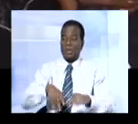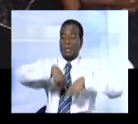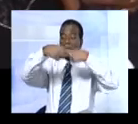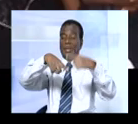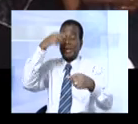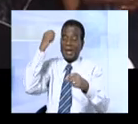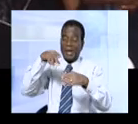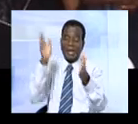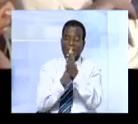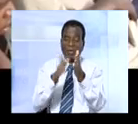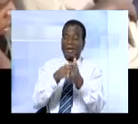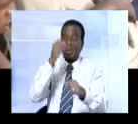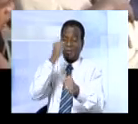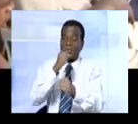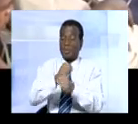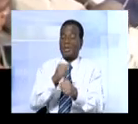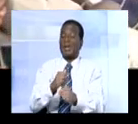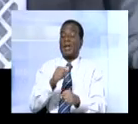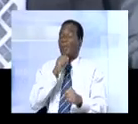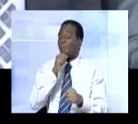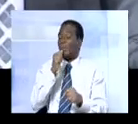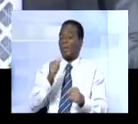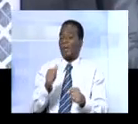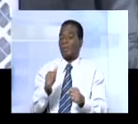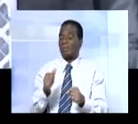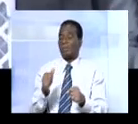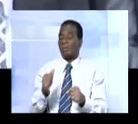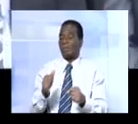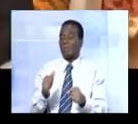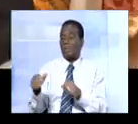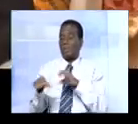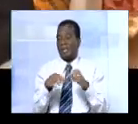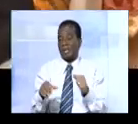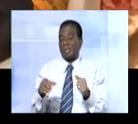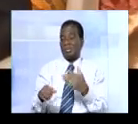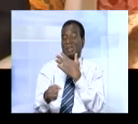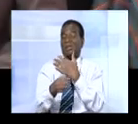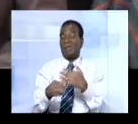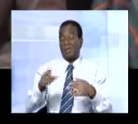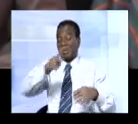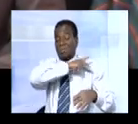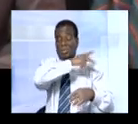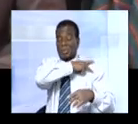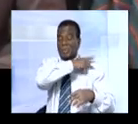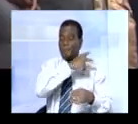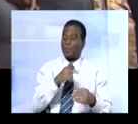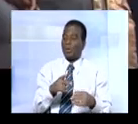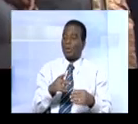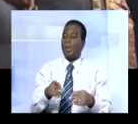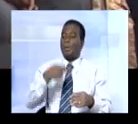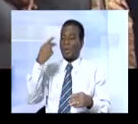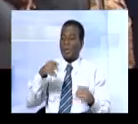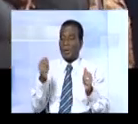au travail et d'abandonner le goût de la facilité. S'adressant aux parents d'élèves et au personnel d'encadrement,